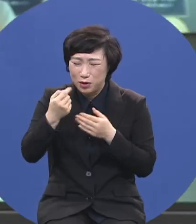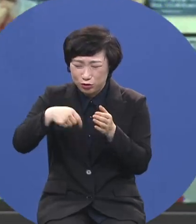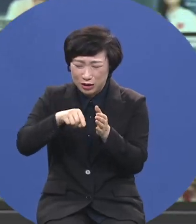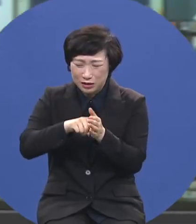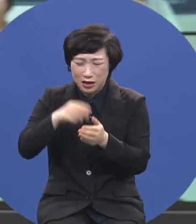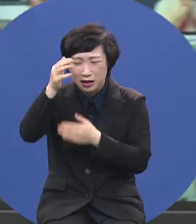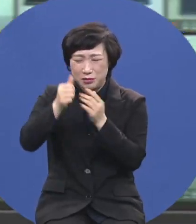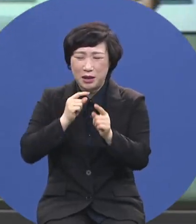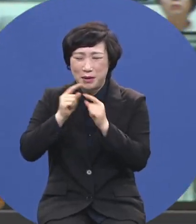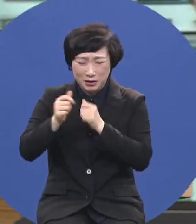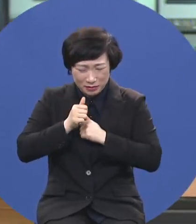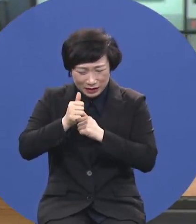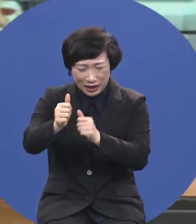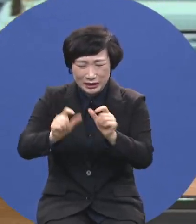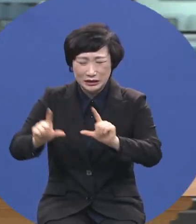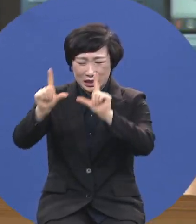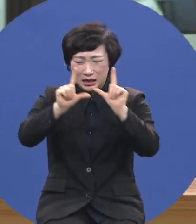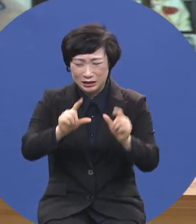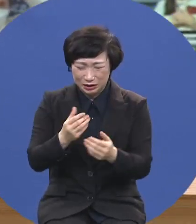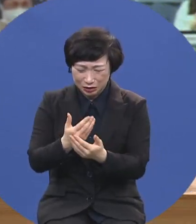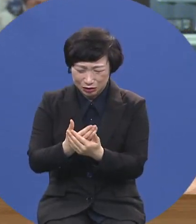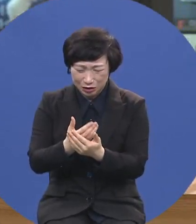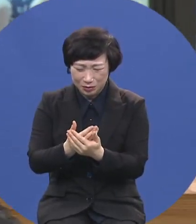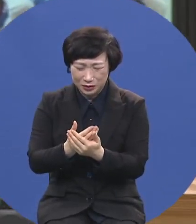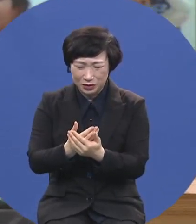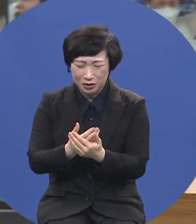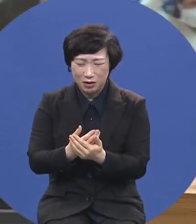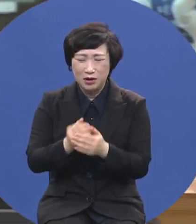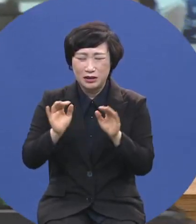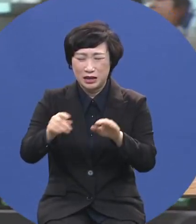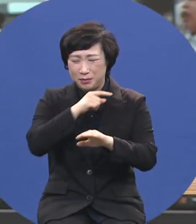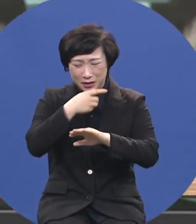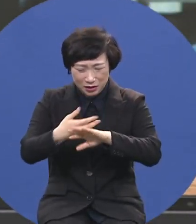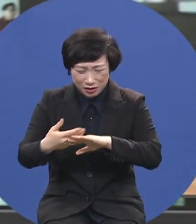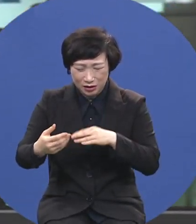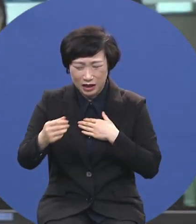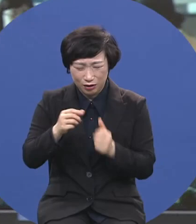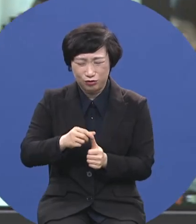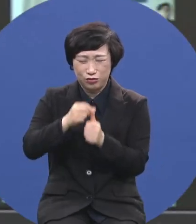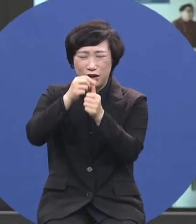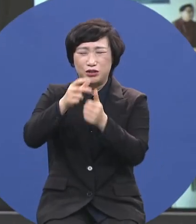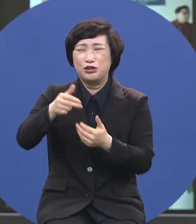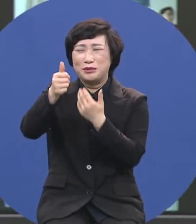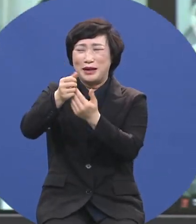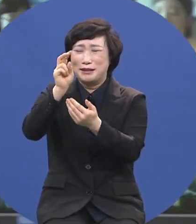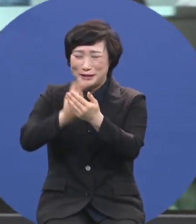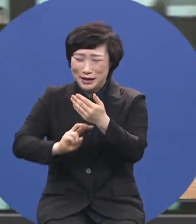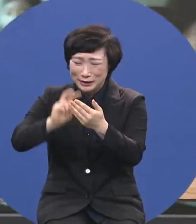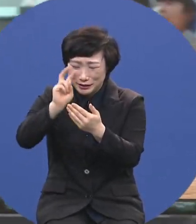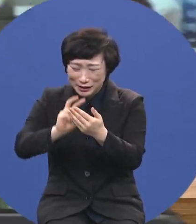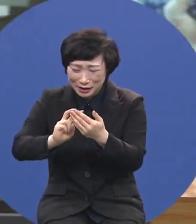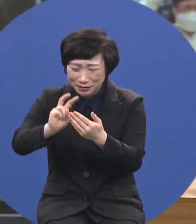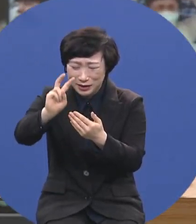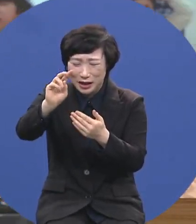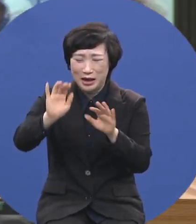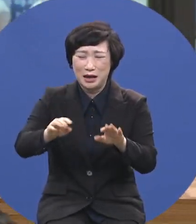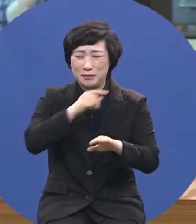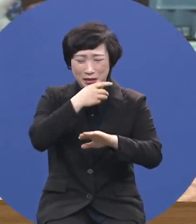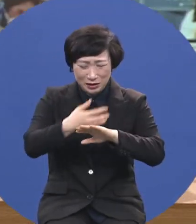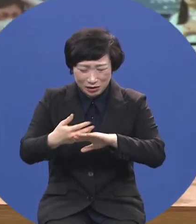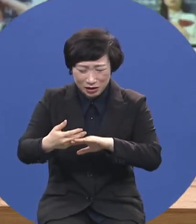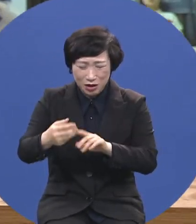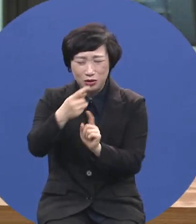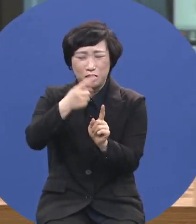위해서 말씀에 따라 살게 하옵소서. 피 흘려 구원하신 주님을 찬양합니다. 피 쏟아서